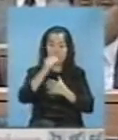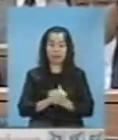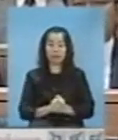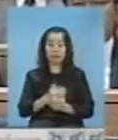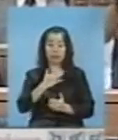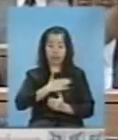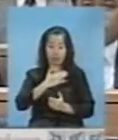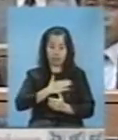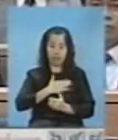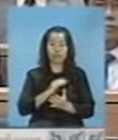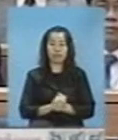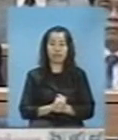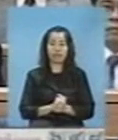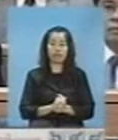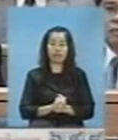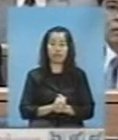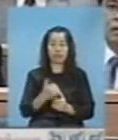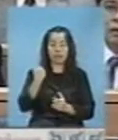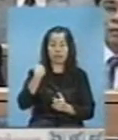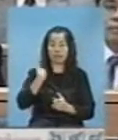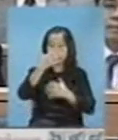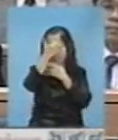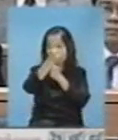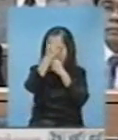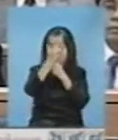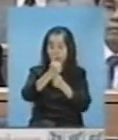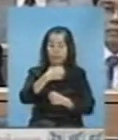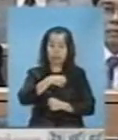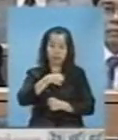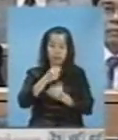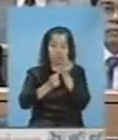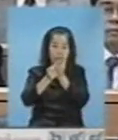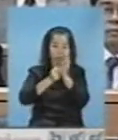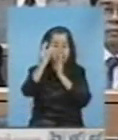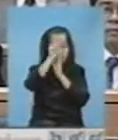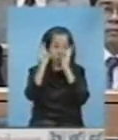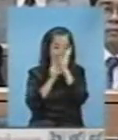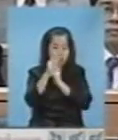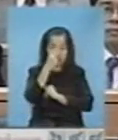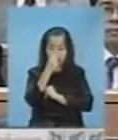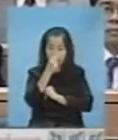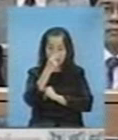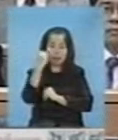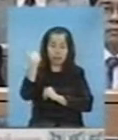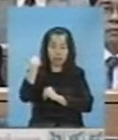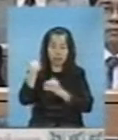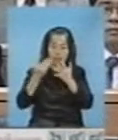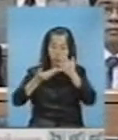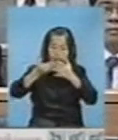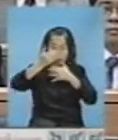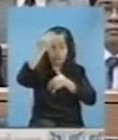ระผมเป็นผู้หนึ่งที่สนใจติดตามเรื่องการแก้ไขรัฐธรรมนูญมาโดยลำดับ